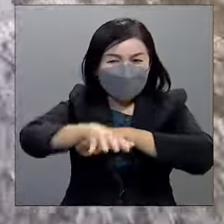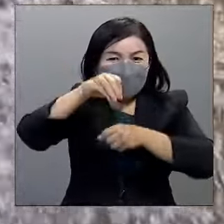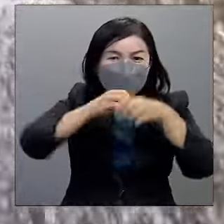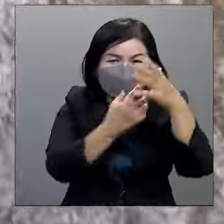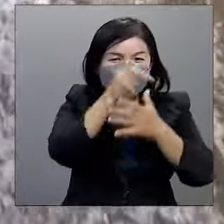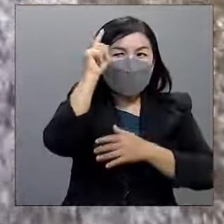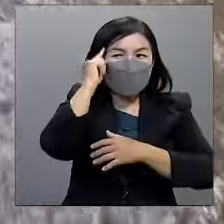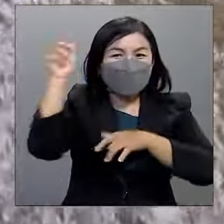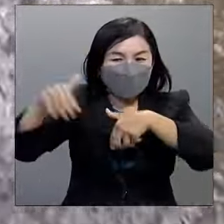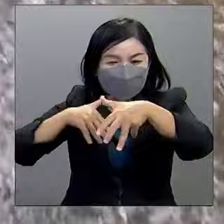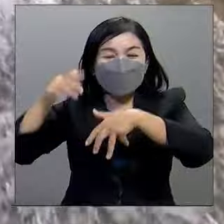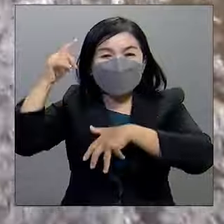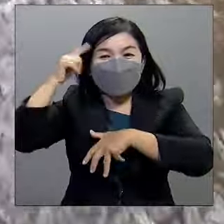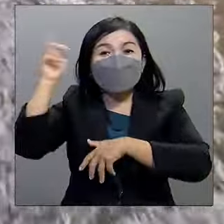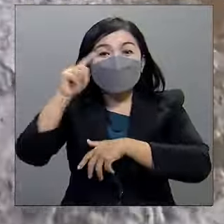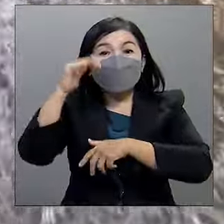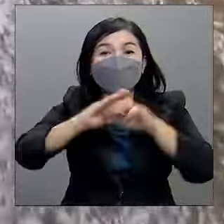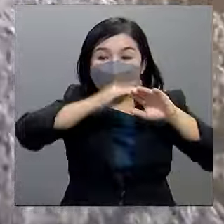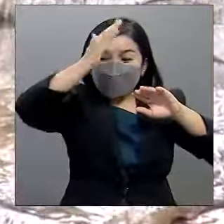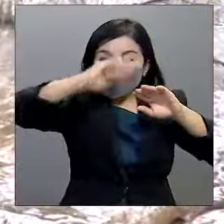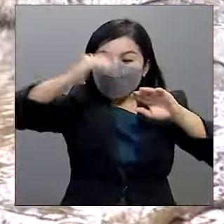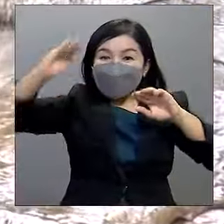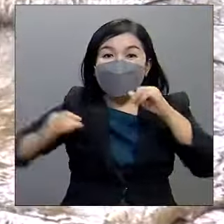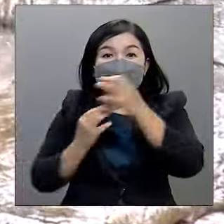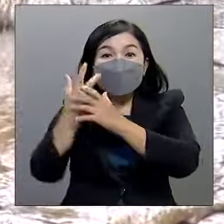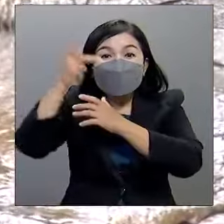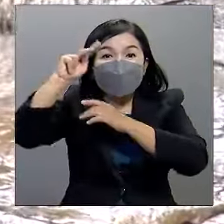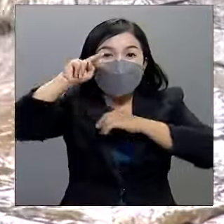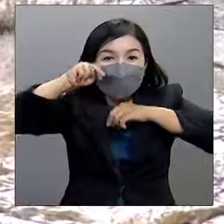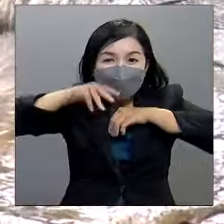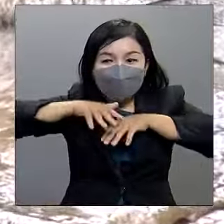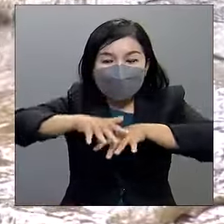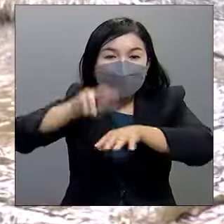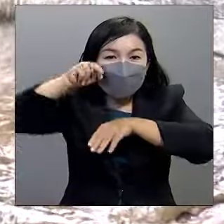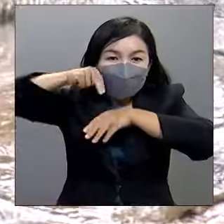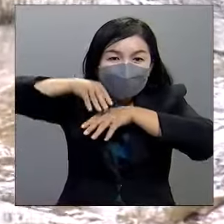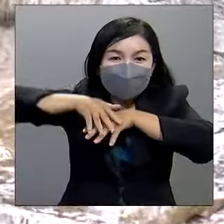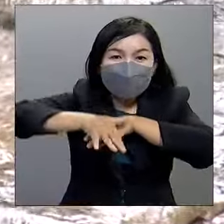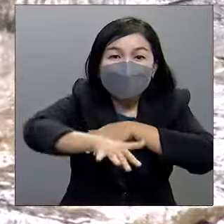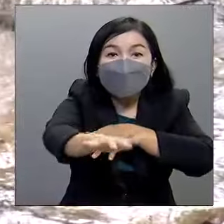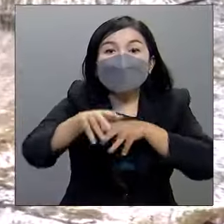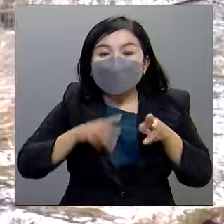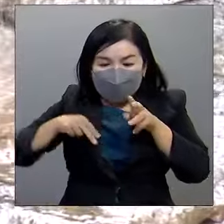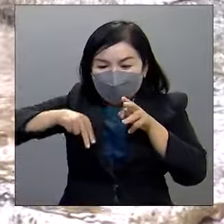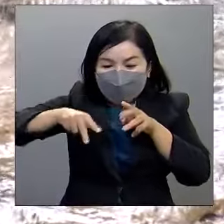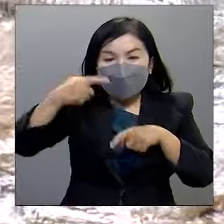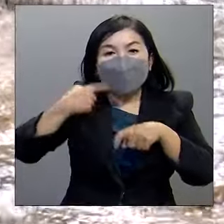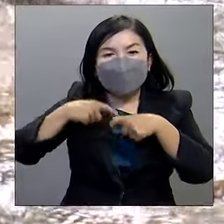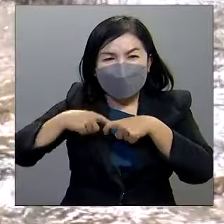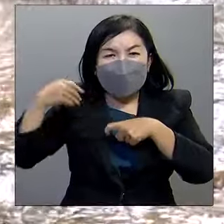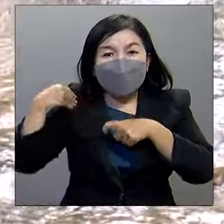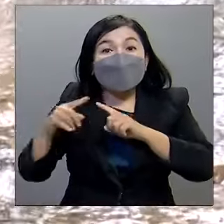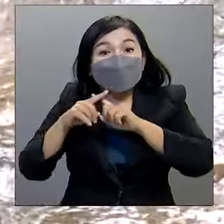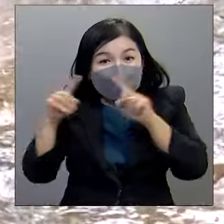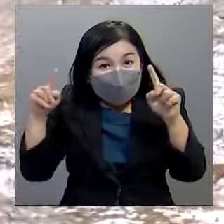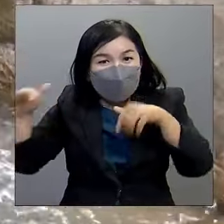นี้เนื่องจากเป็นน้ำตกที่อยู่กลางป่าที่ยังคงมีความอุดมสมบูรณ์ปกคลุมยังไม่มีเส้นทางที่จะเข้าสู่น้ำตกได้สะดวกมากนะครับ แต่หลังจากที่มี